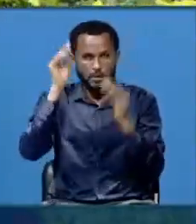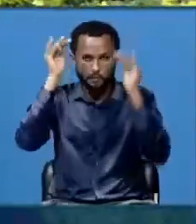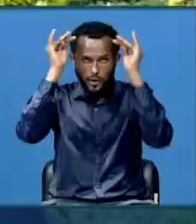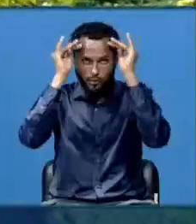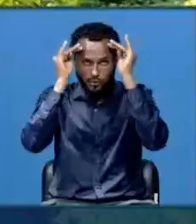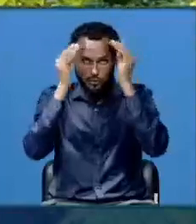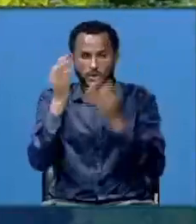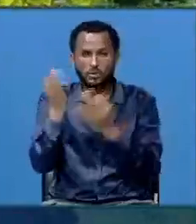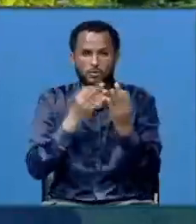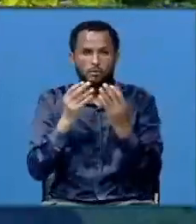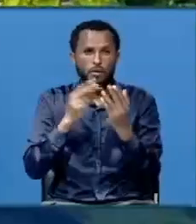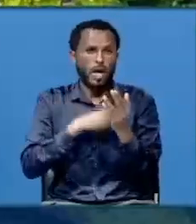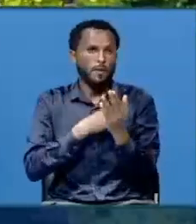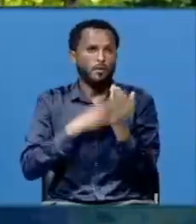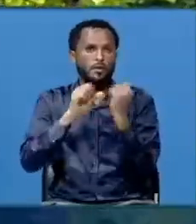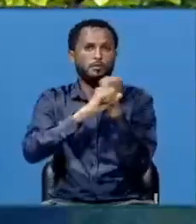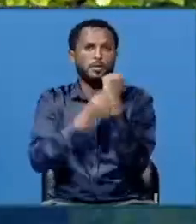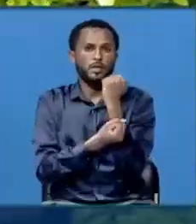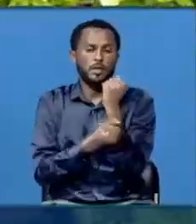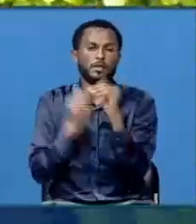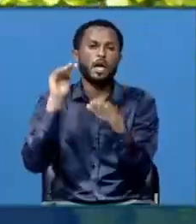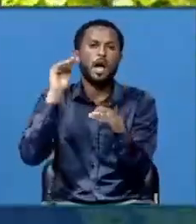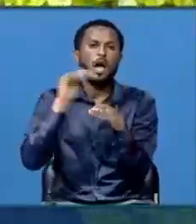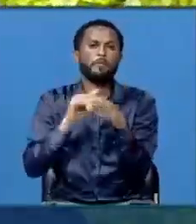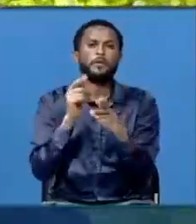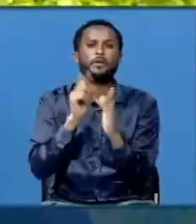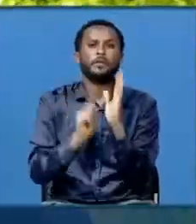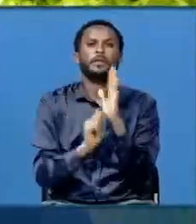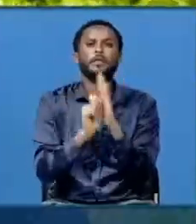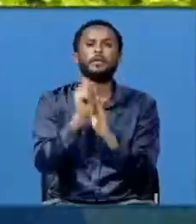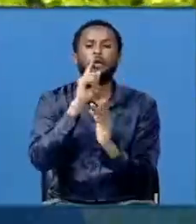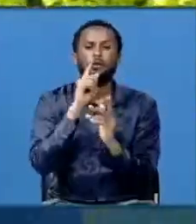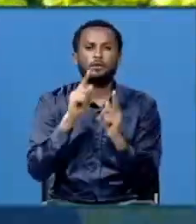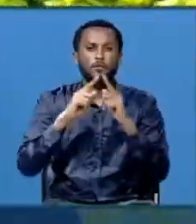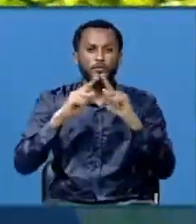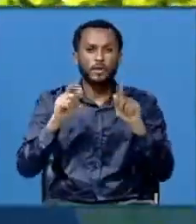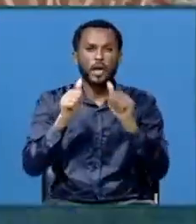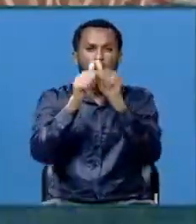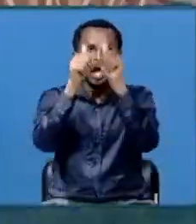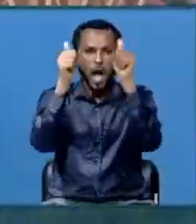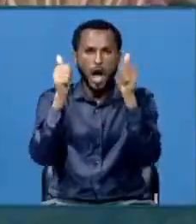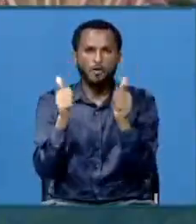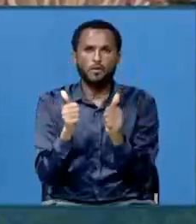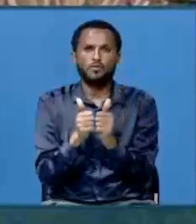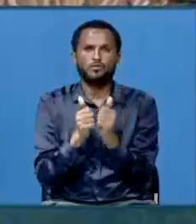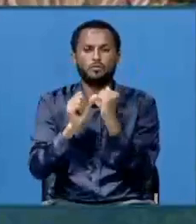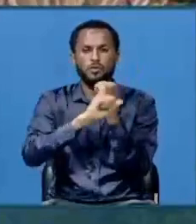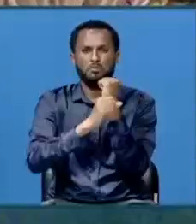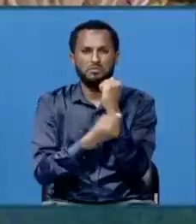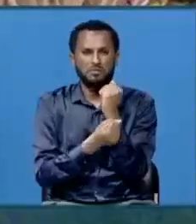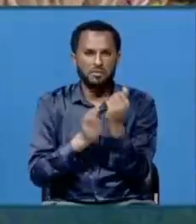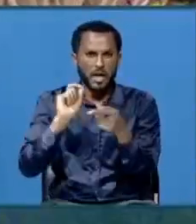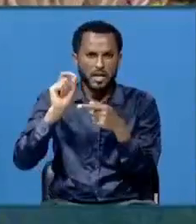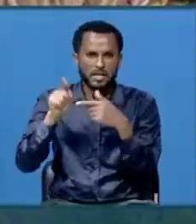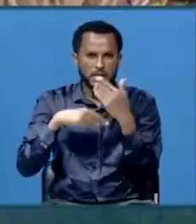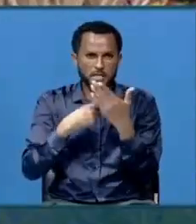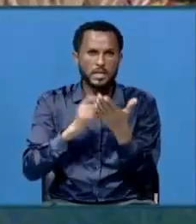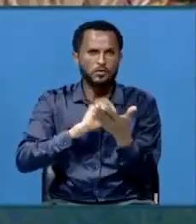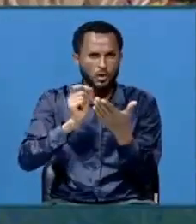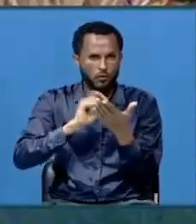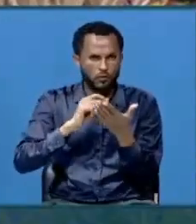ሃይማኖት መሰረት ኣብ ትግራይ ብፍላይ ኣኽሱም እዩ ተመስሪቱ። ናይ ስነ ፅሑፉን ናይ ፊደሉን